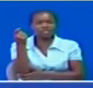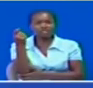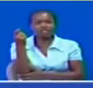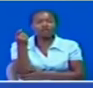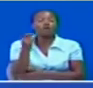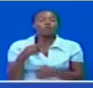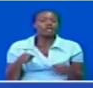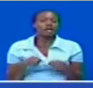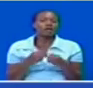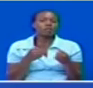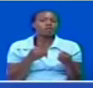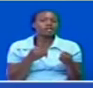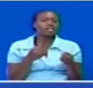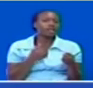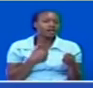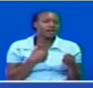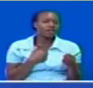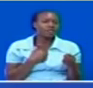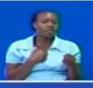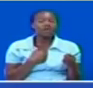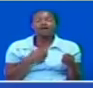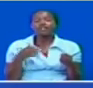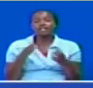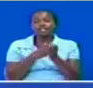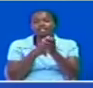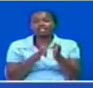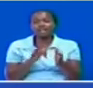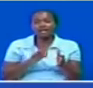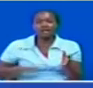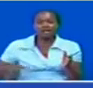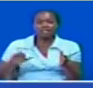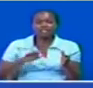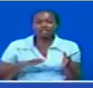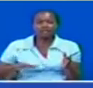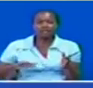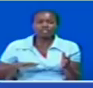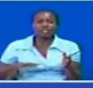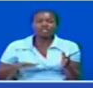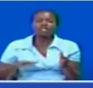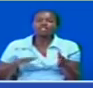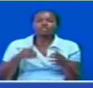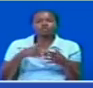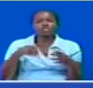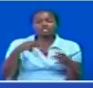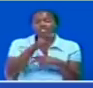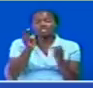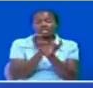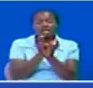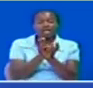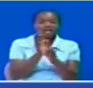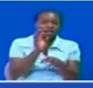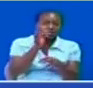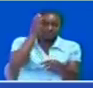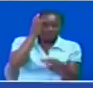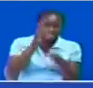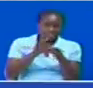to have Swami around and doing something like it was in the denominational prayers for